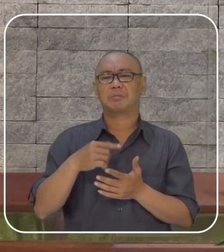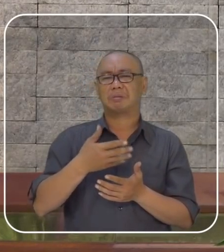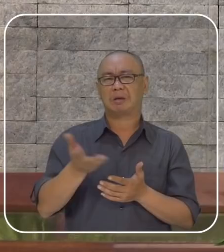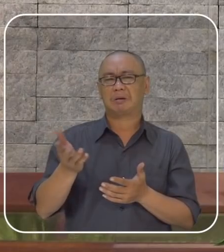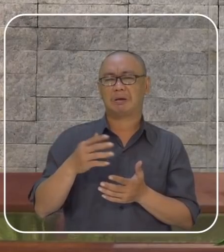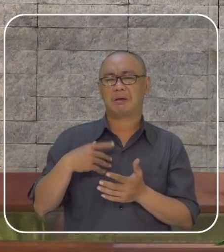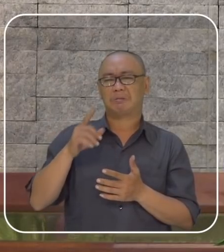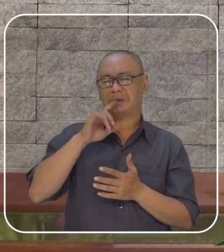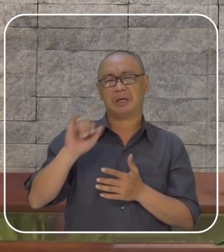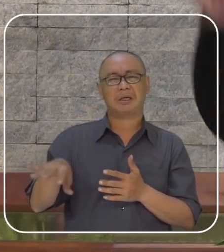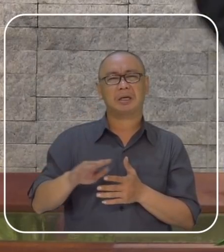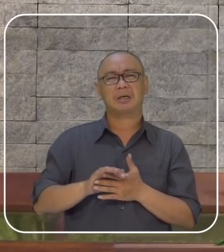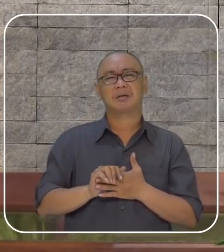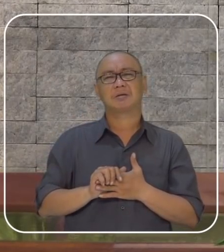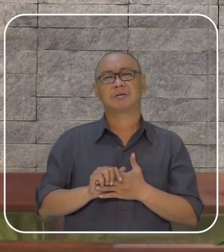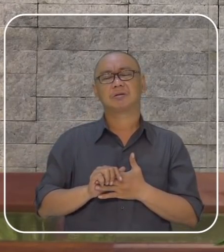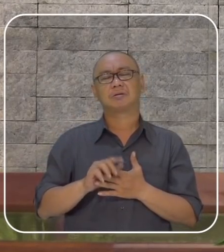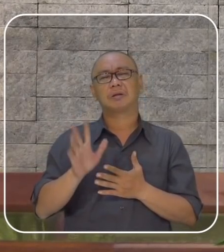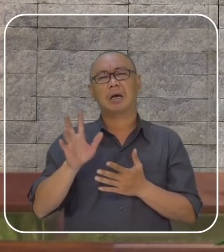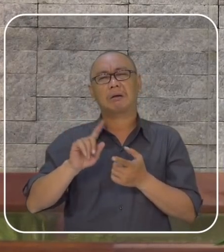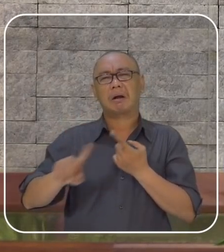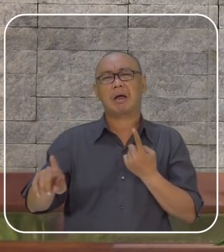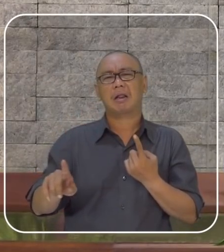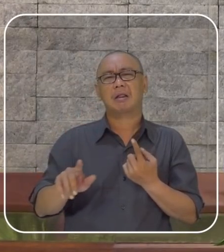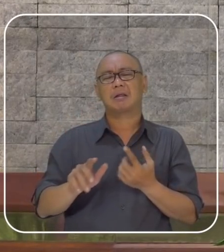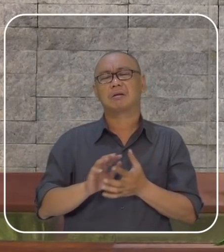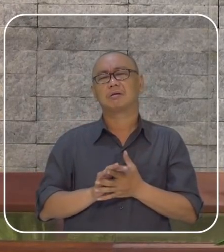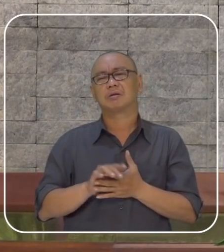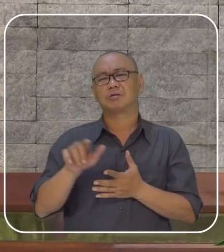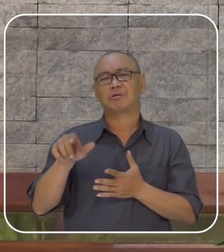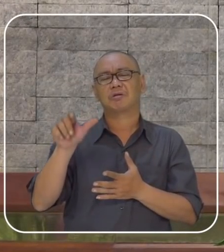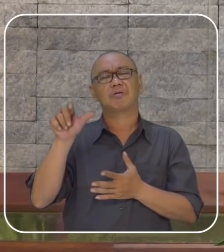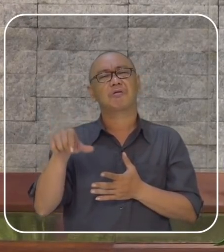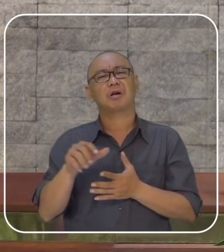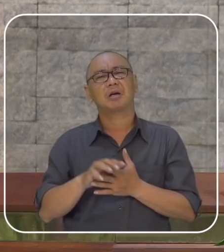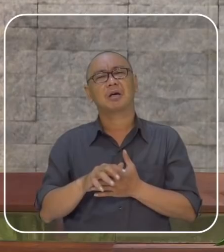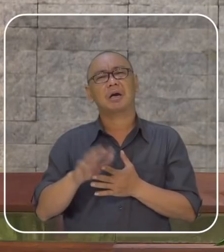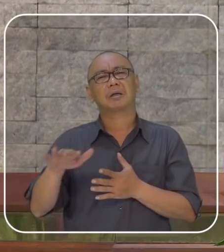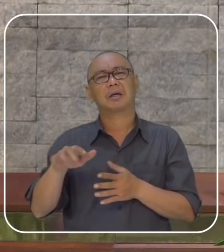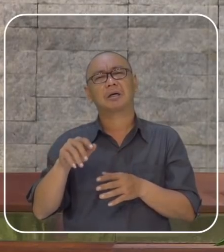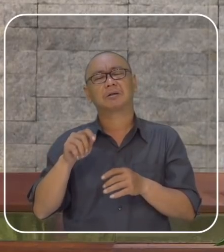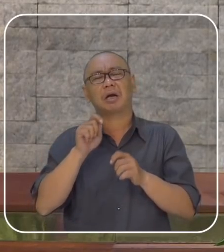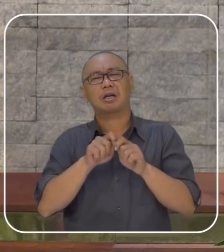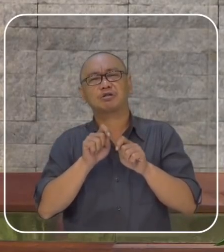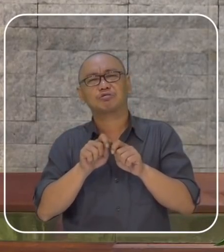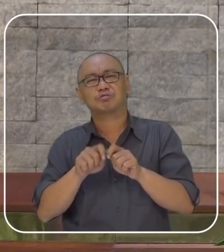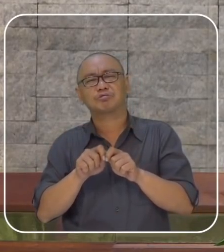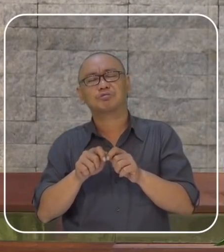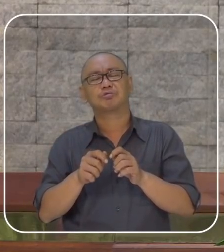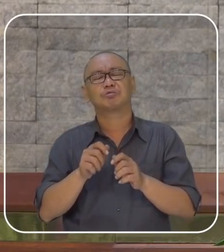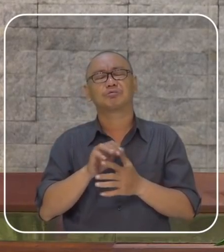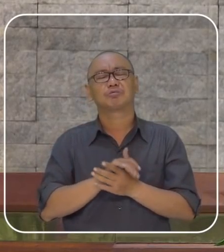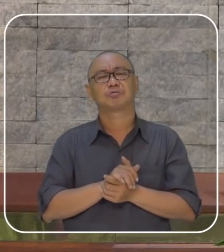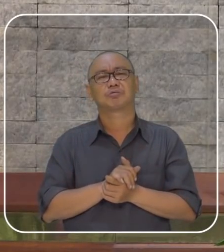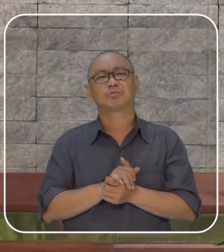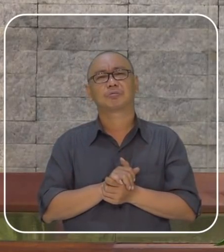percaya. Apalagi kalau mereka mengenal dia adalah anak tukang kayu, begitu kan? Nah, oleh